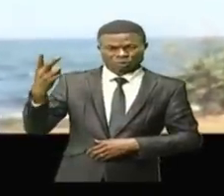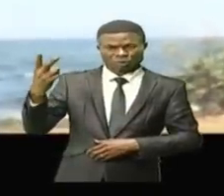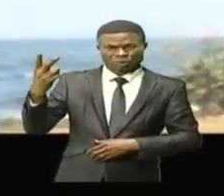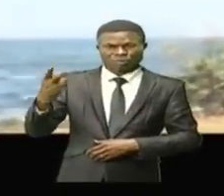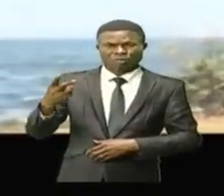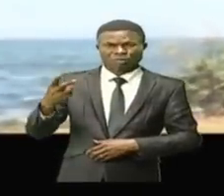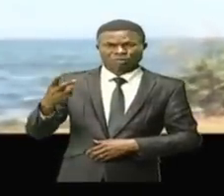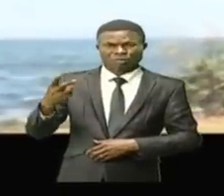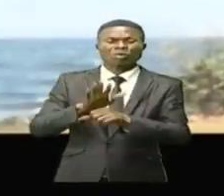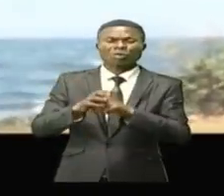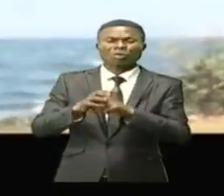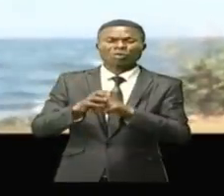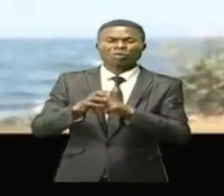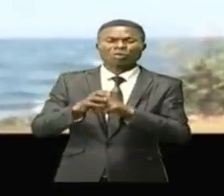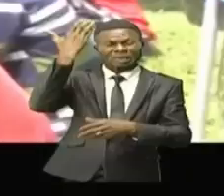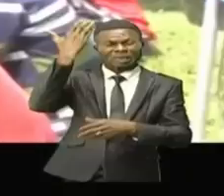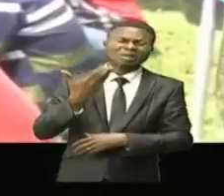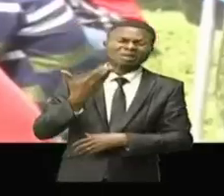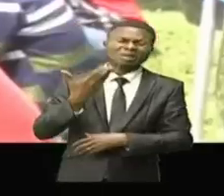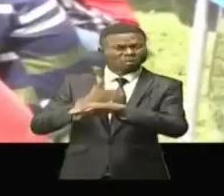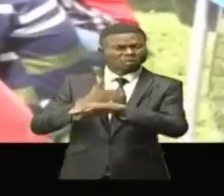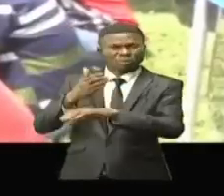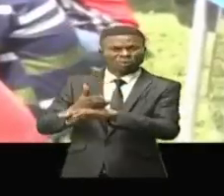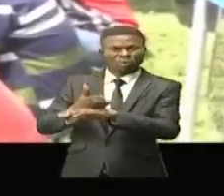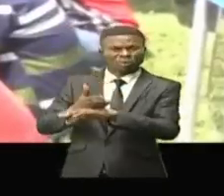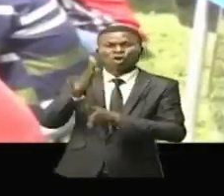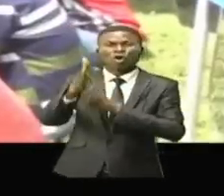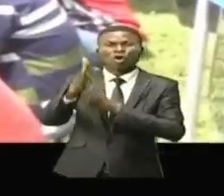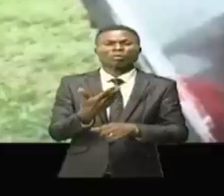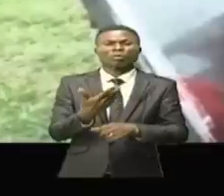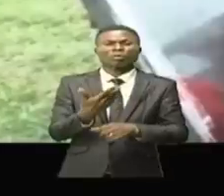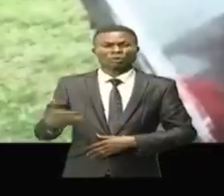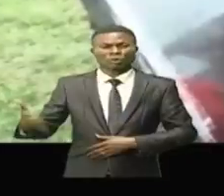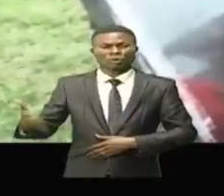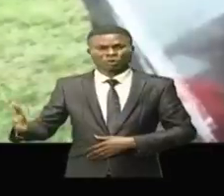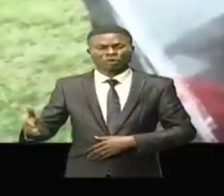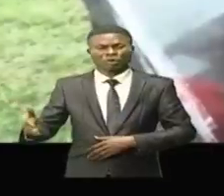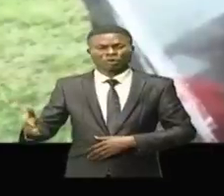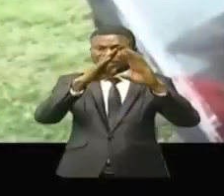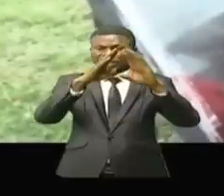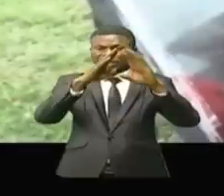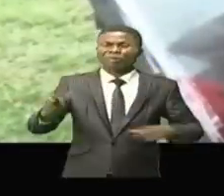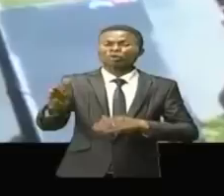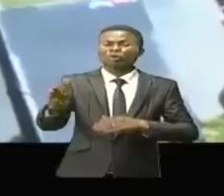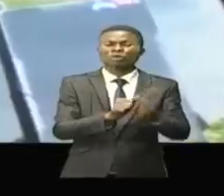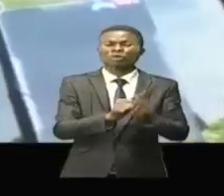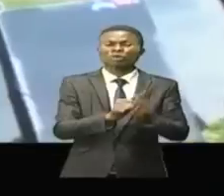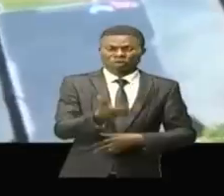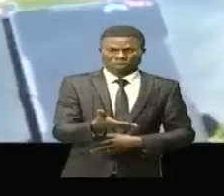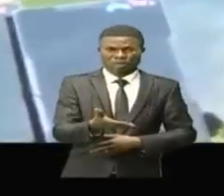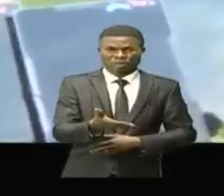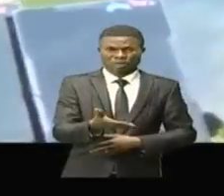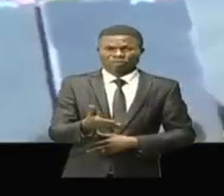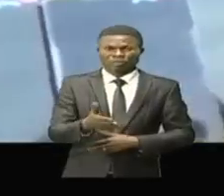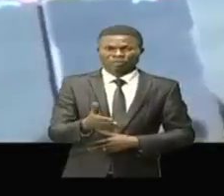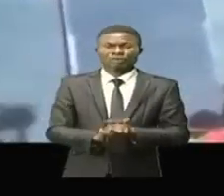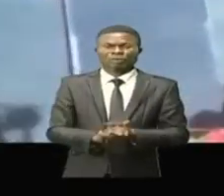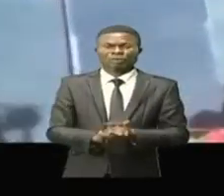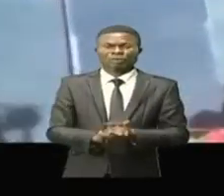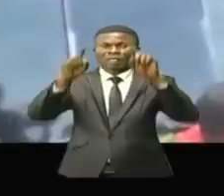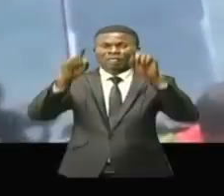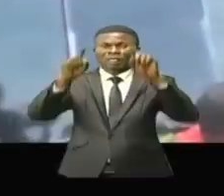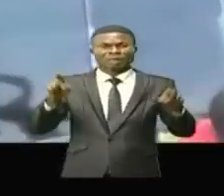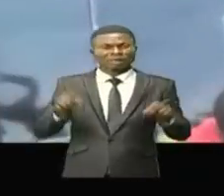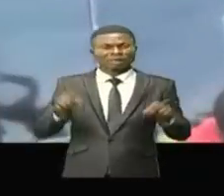des paisibles citoyens en portant plusieurs effets d'une maison de PlayStation, dont les postes téléviseurs ont